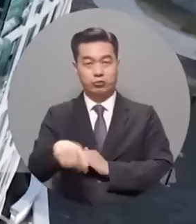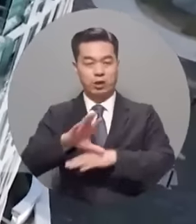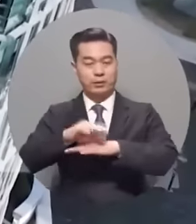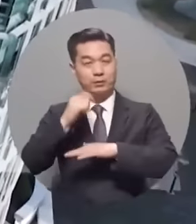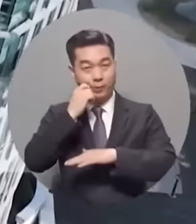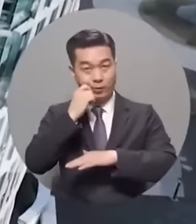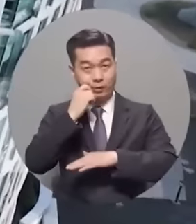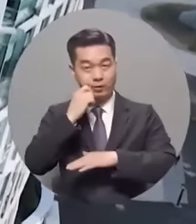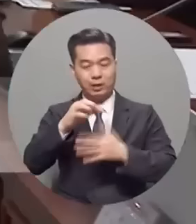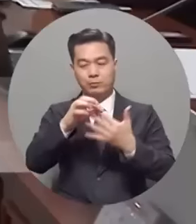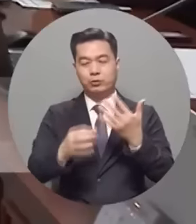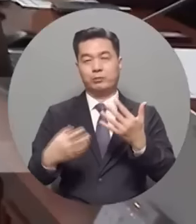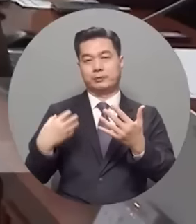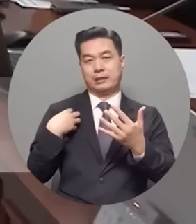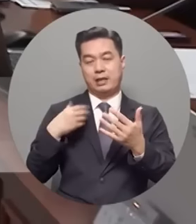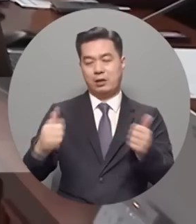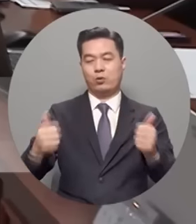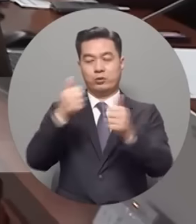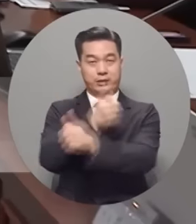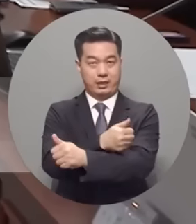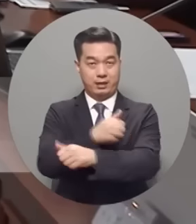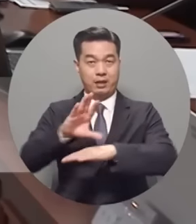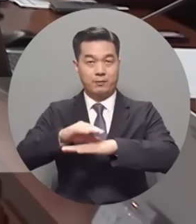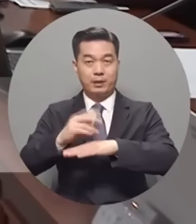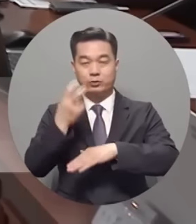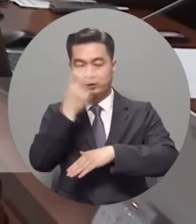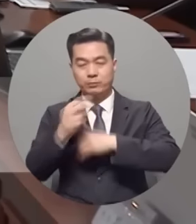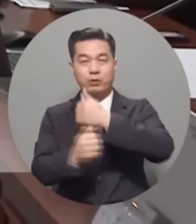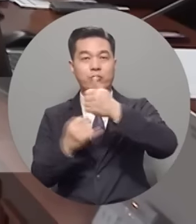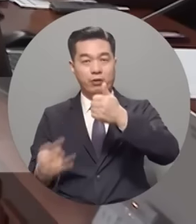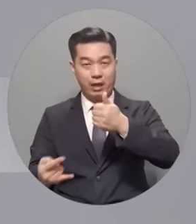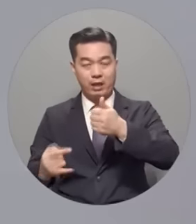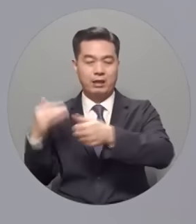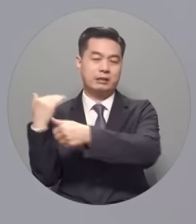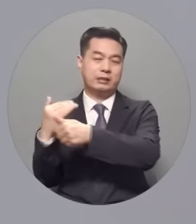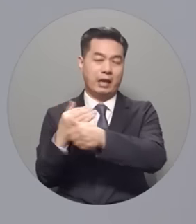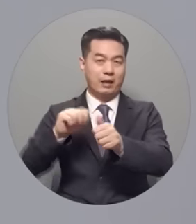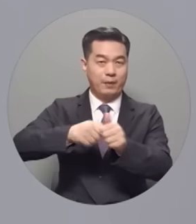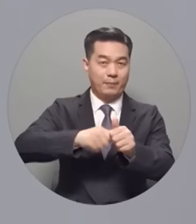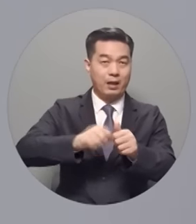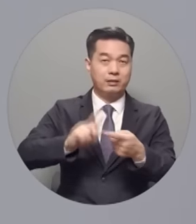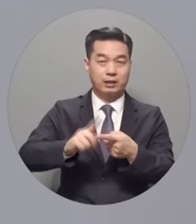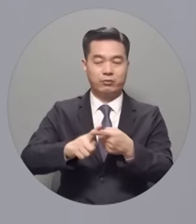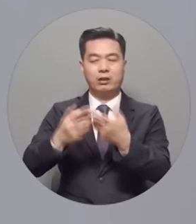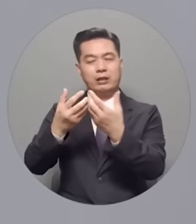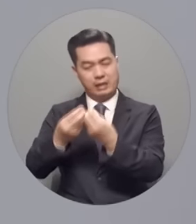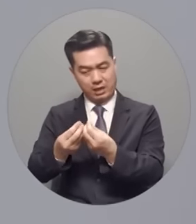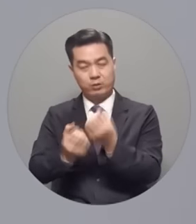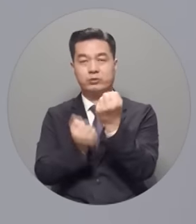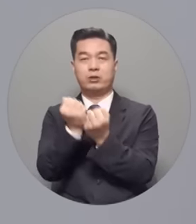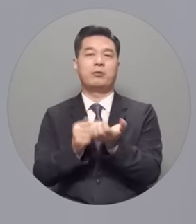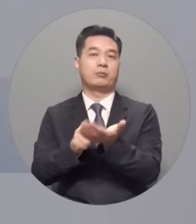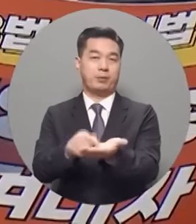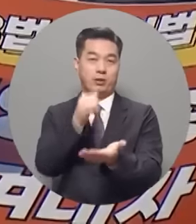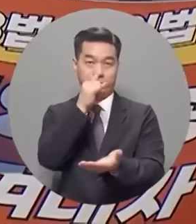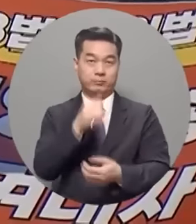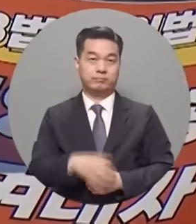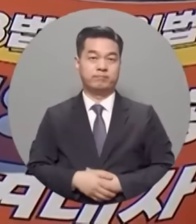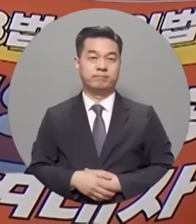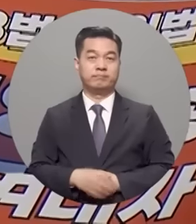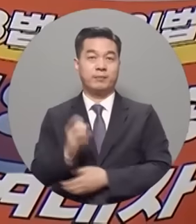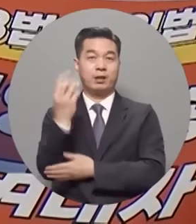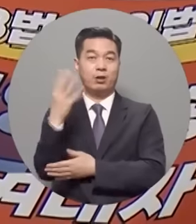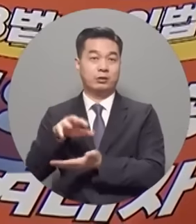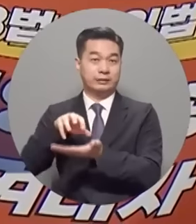교체, 또 방송사들에 대한 방심위의 무더기 징계 등을 언론 장악의 예시로 지적했습니다. 이 언론 장악에